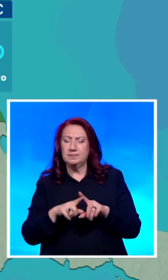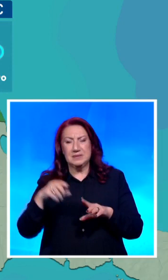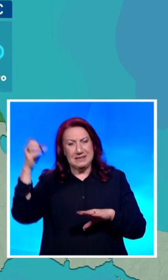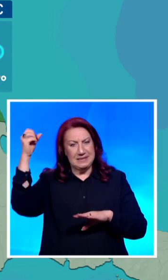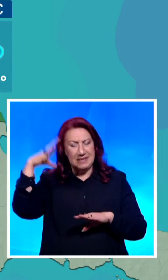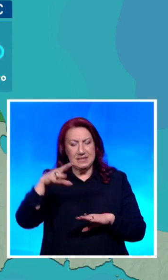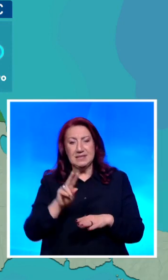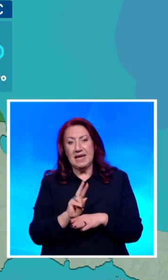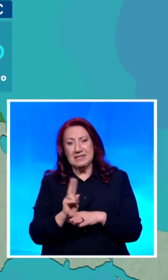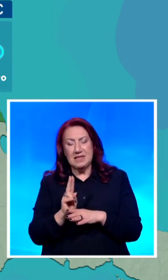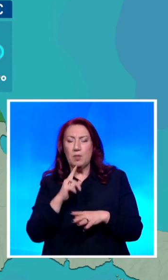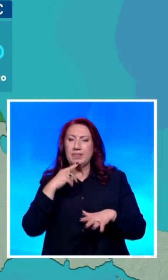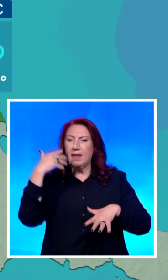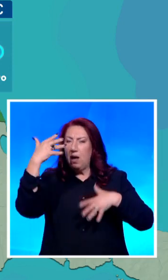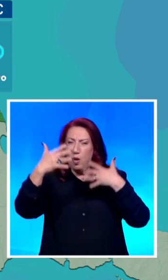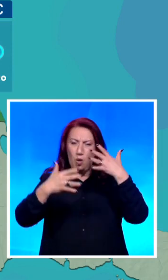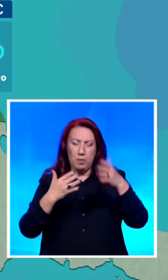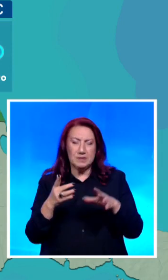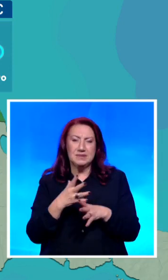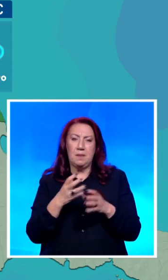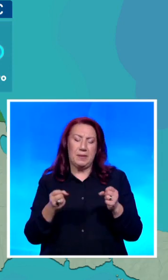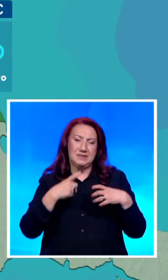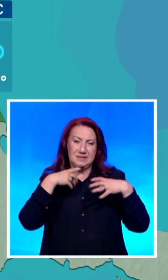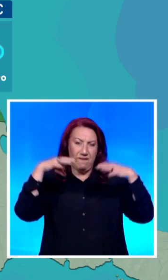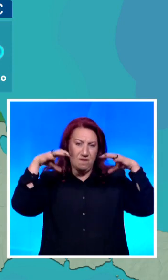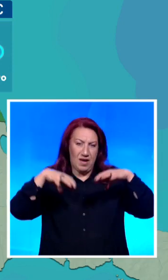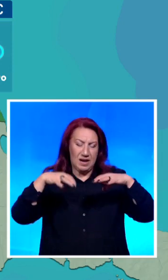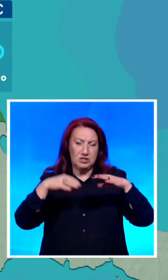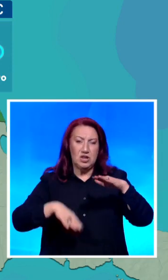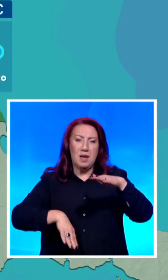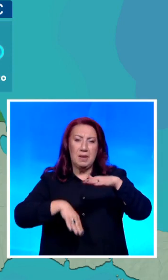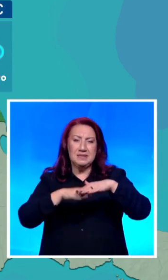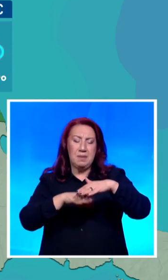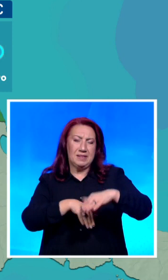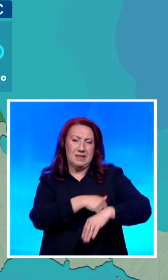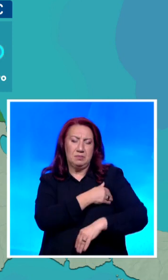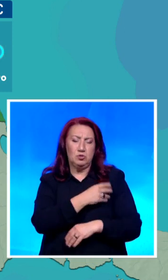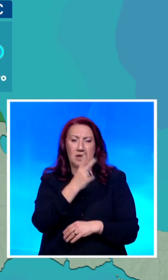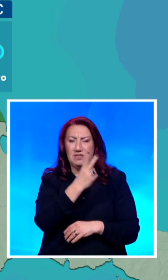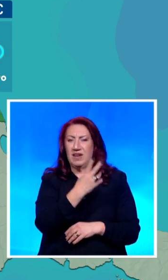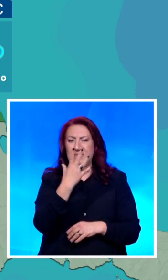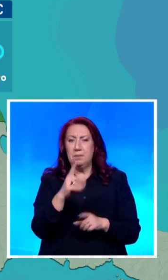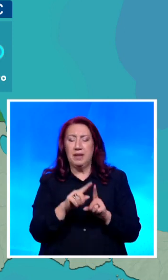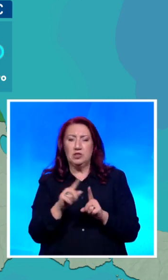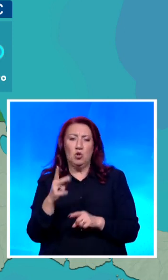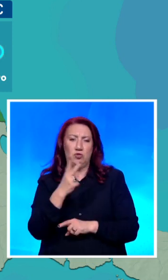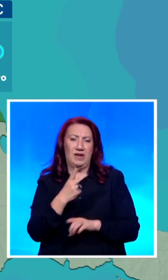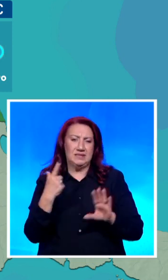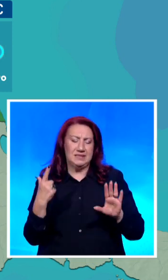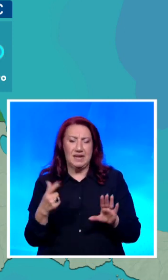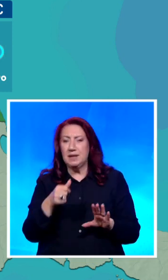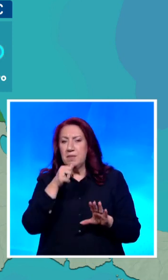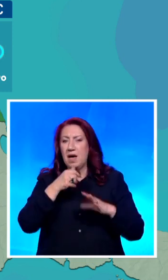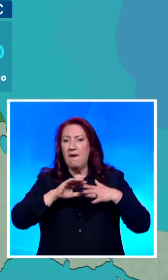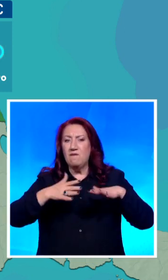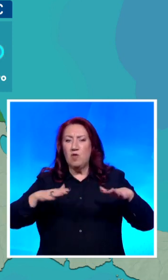обед за облачаване, но без валежи. Максималните температури там ще са между 25 и 27 градуса. Температурата на